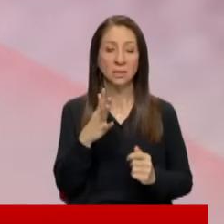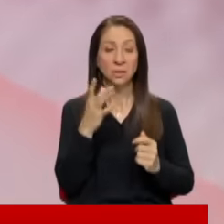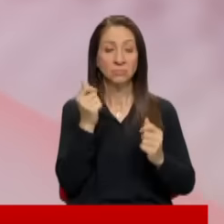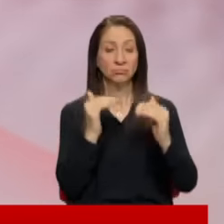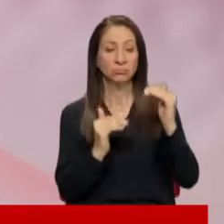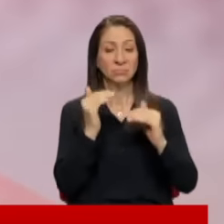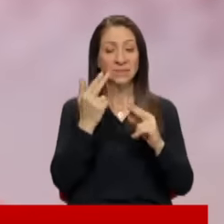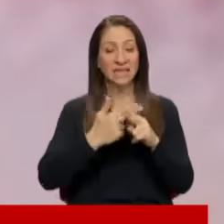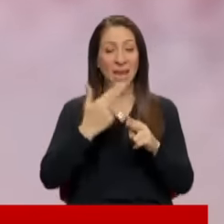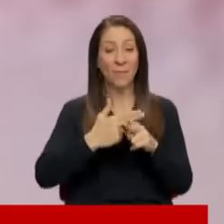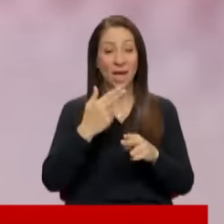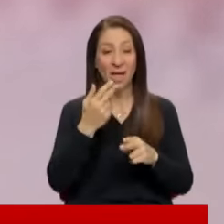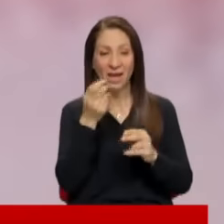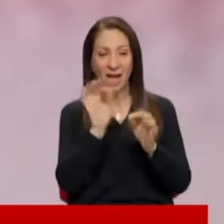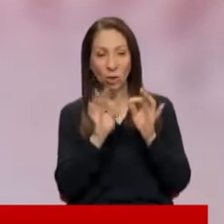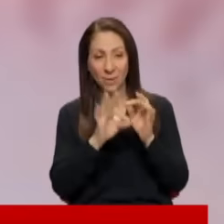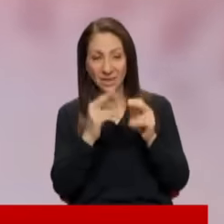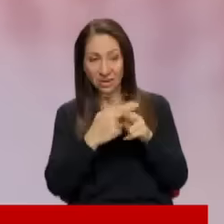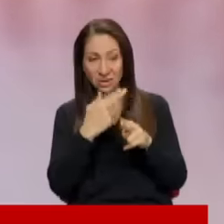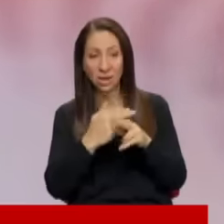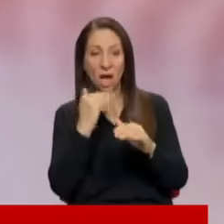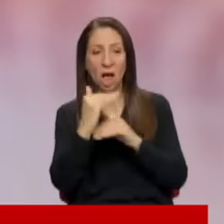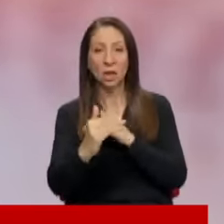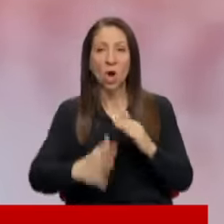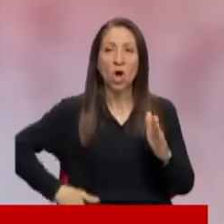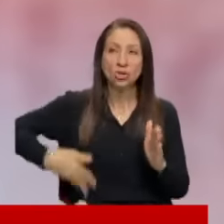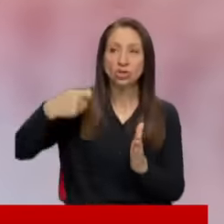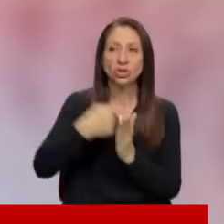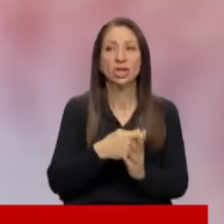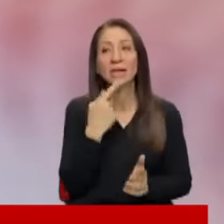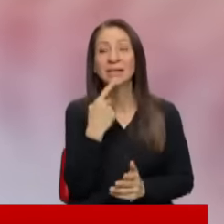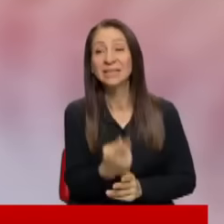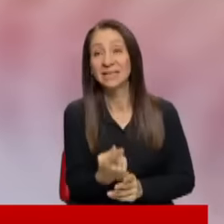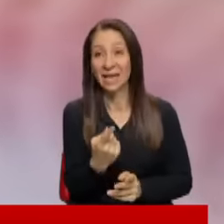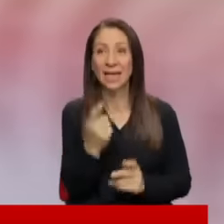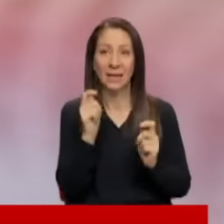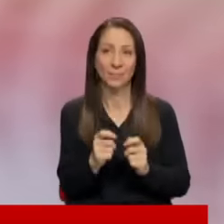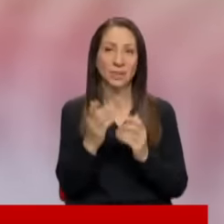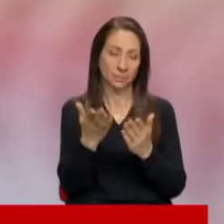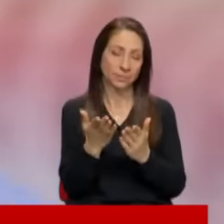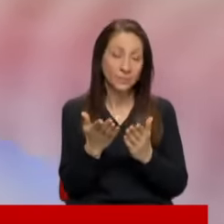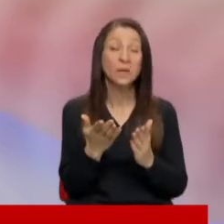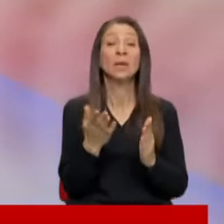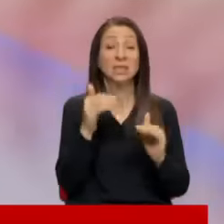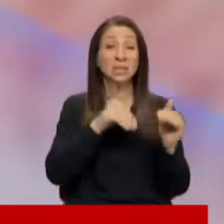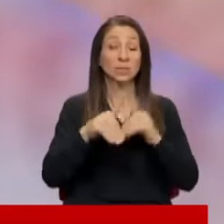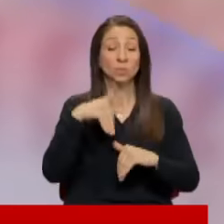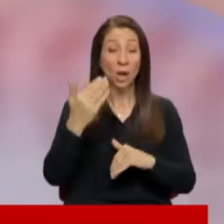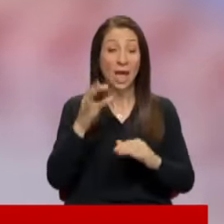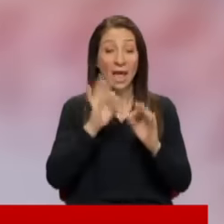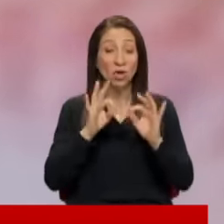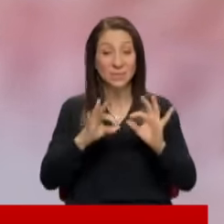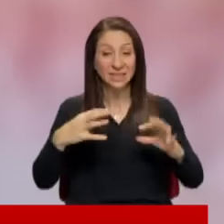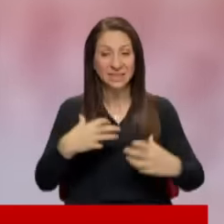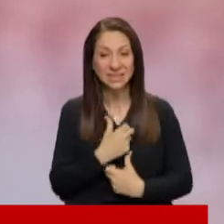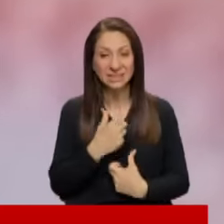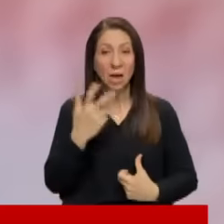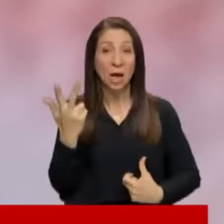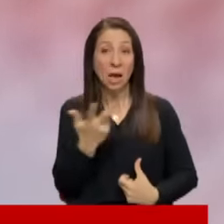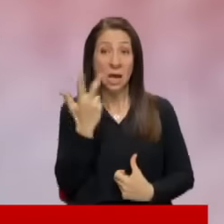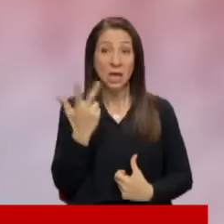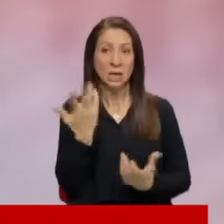iktisadi deneyinin faturasını halka ödetecekler değerlendirmesinde yaptı. Seçim sonrası beklenen ekonomik kriz